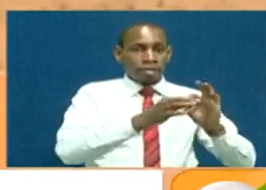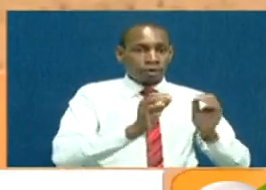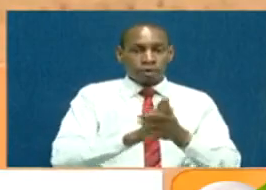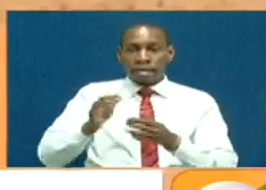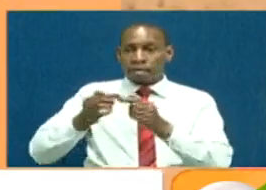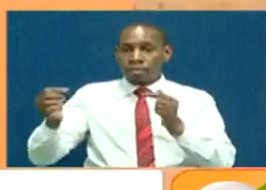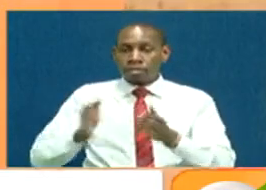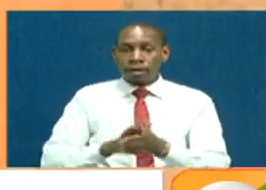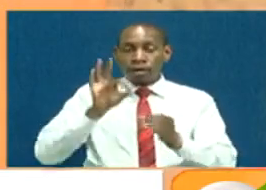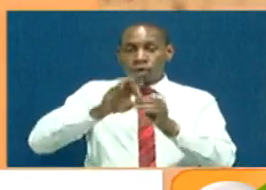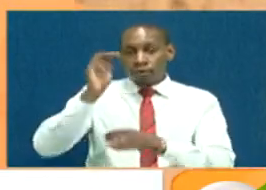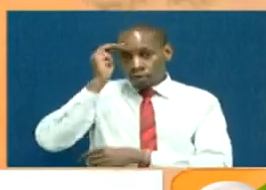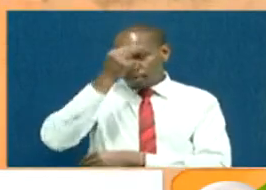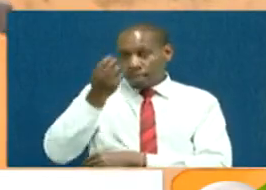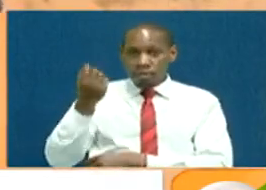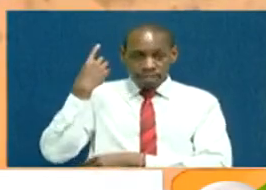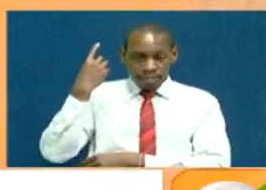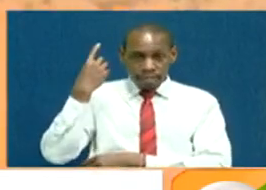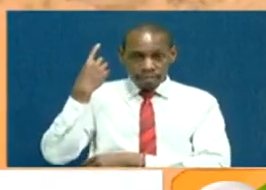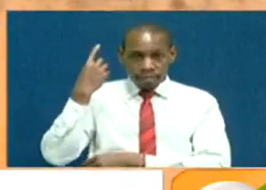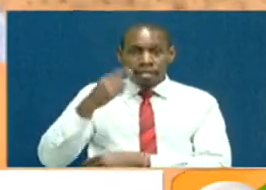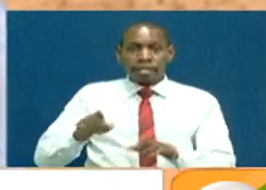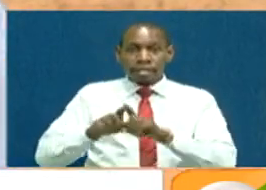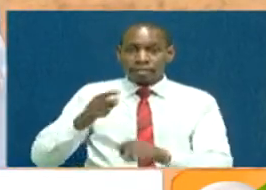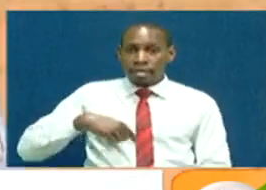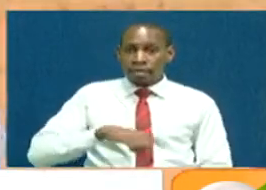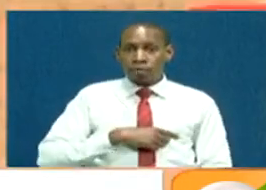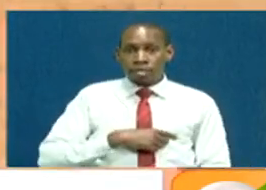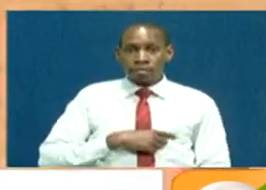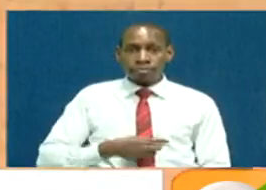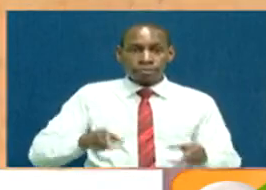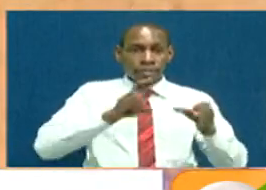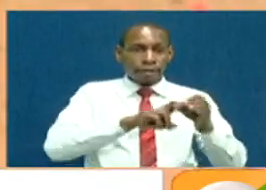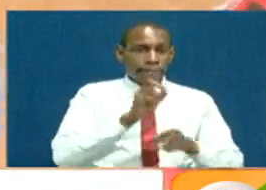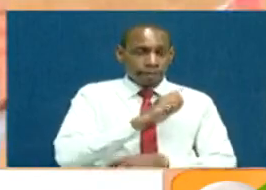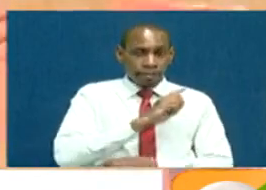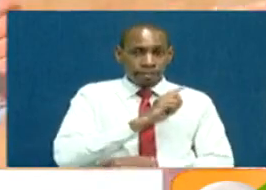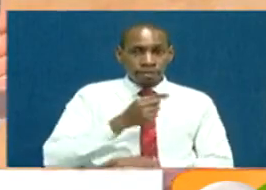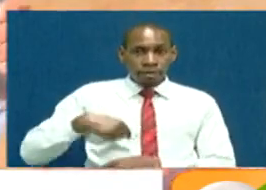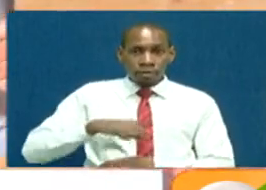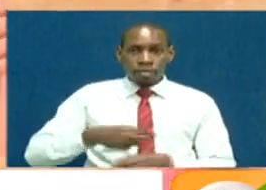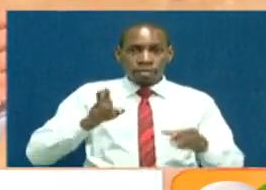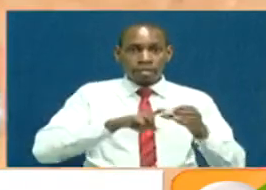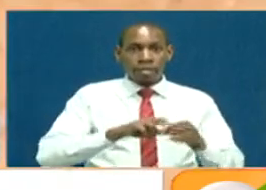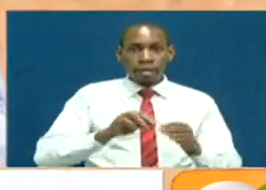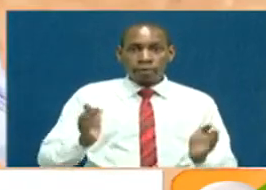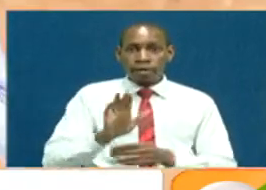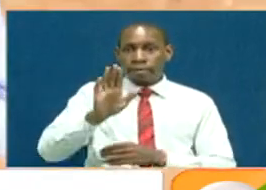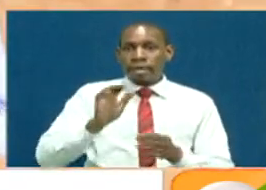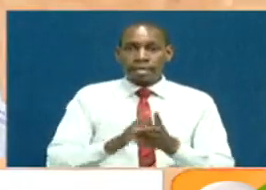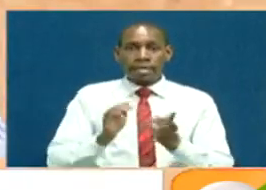mama. Tunaelewana? Tunaelewana? Na sisi tukiwa ndani, tukiwa ndani ya maslahi yetu